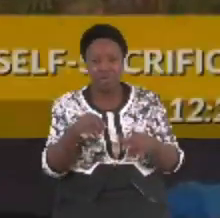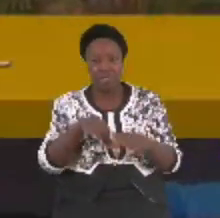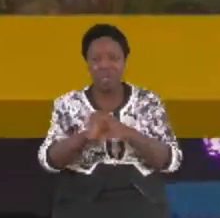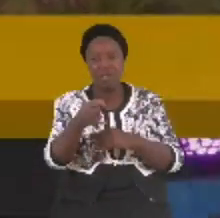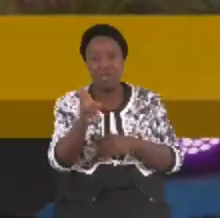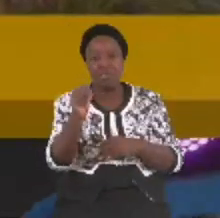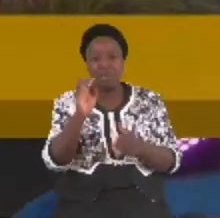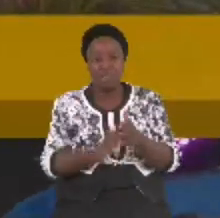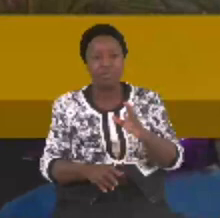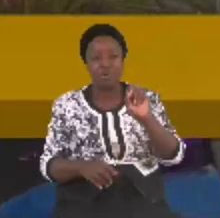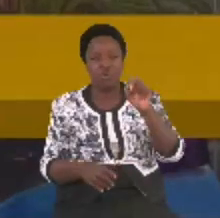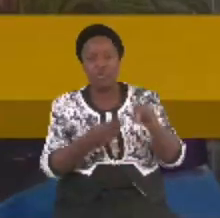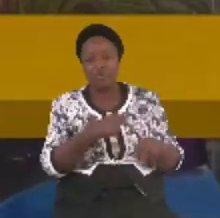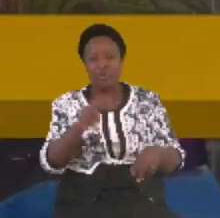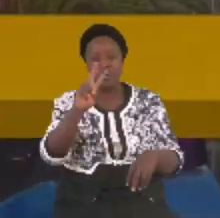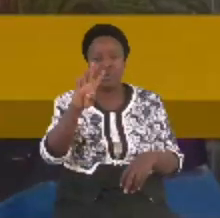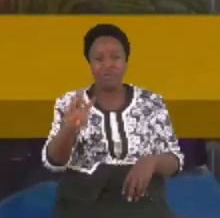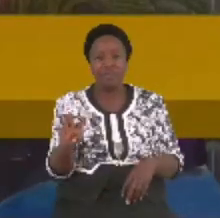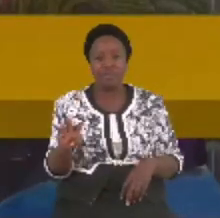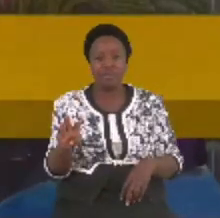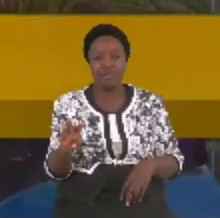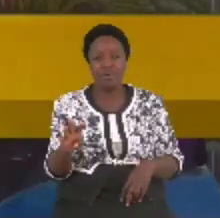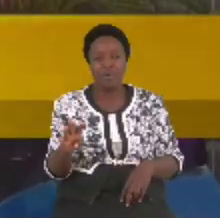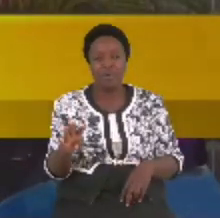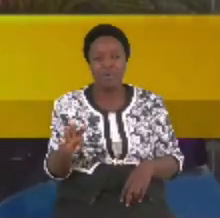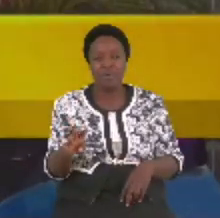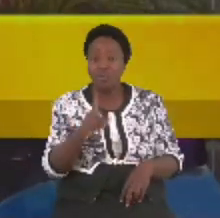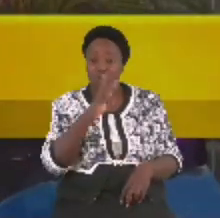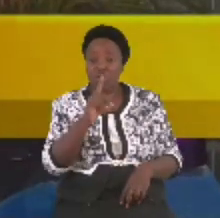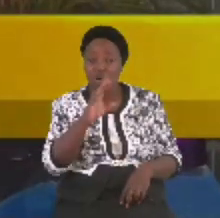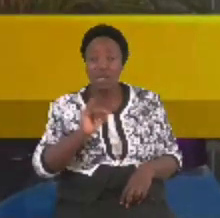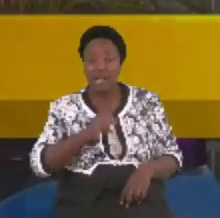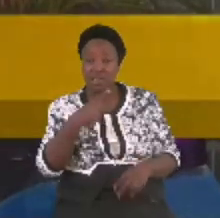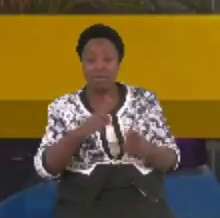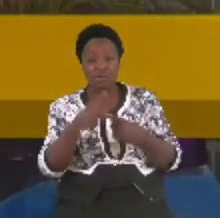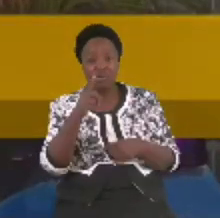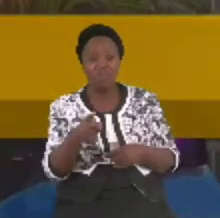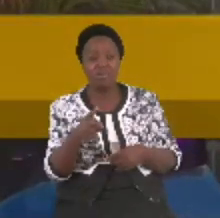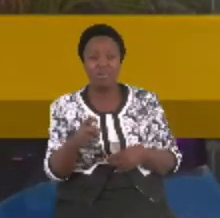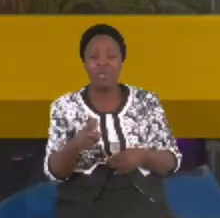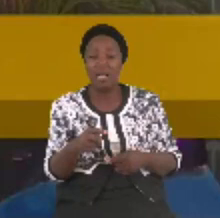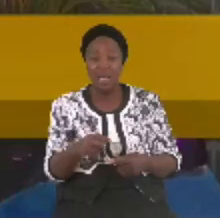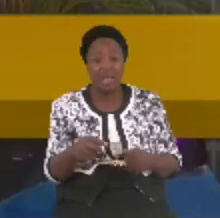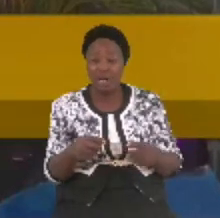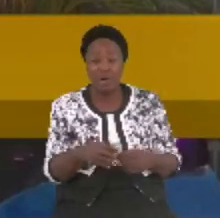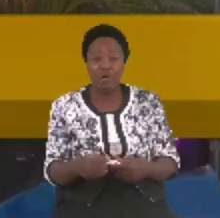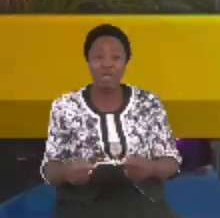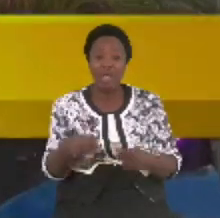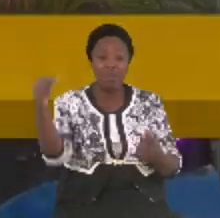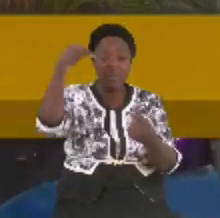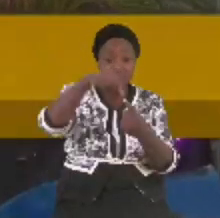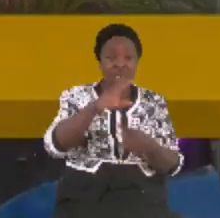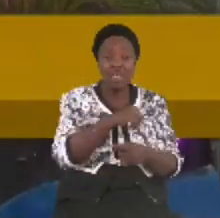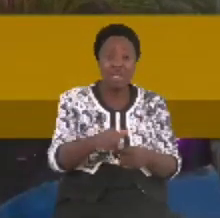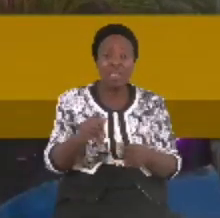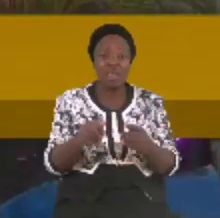verset 24. Jean 12, verset 24. En vérité, je vous le dis. Si le grain de blé